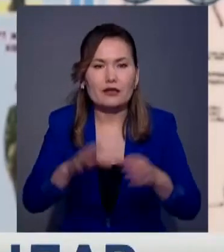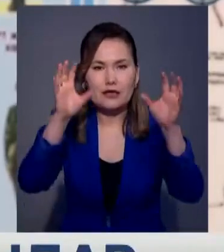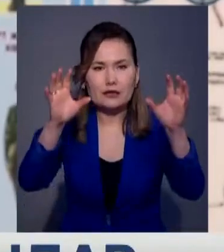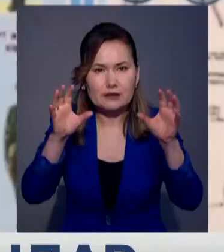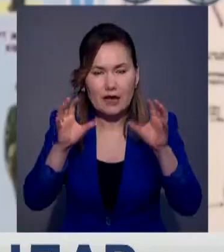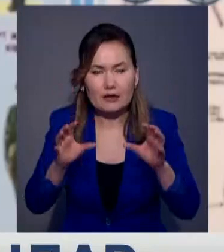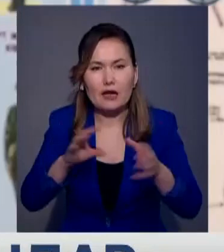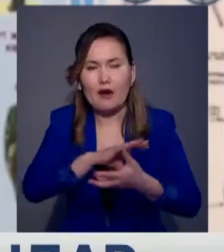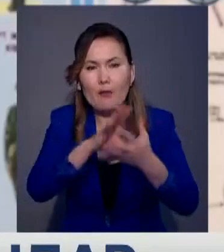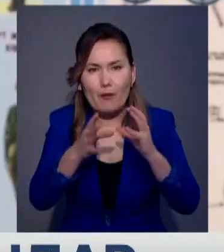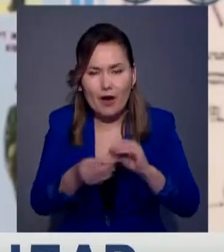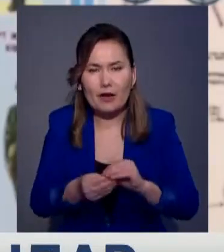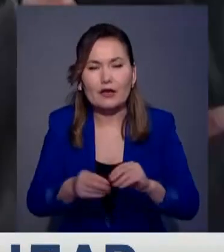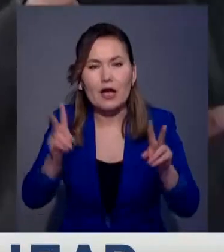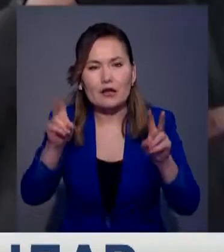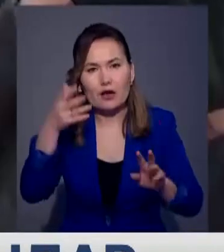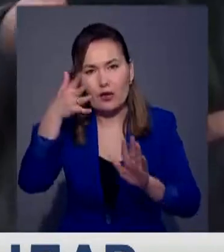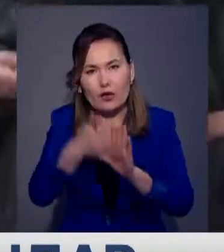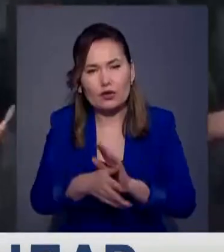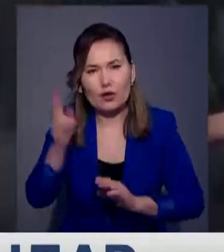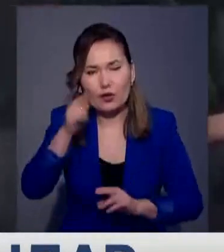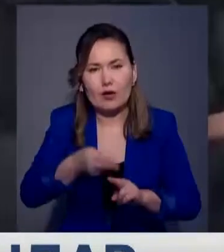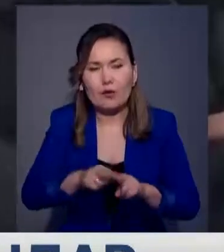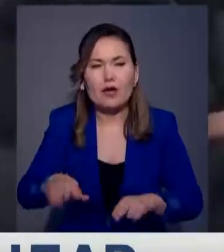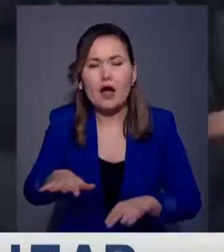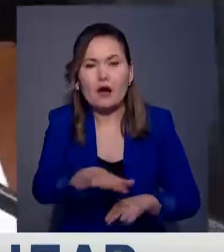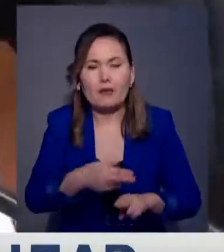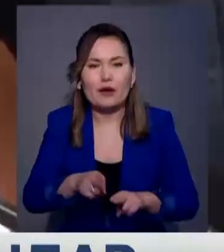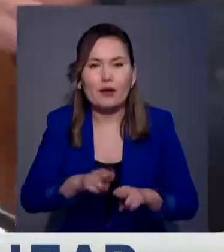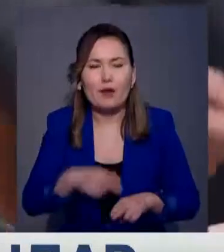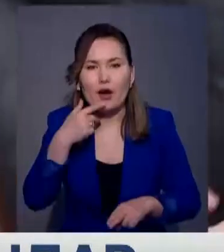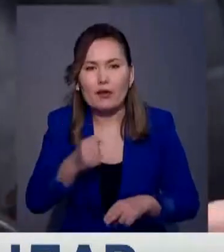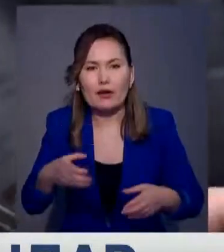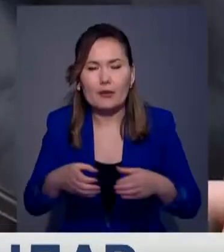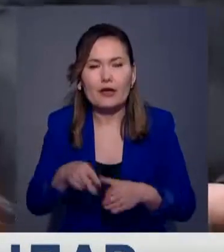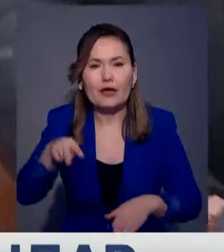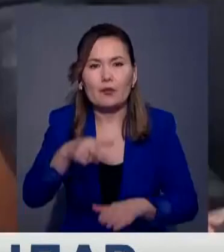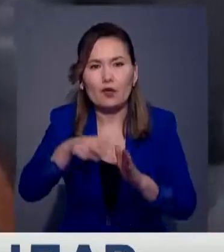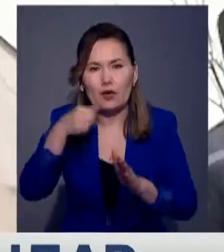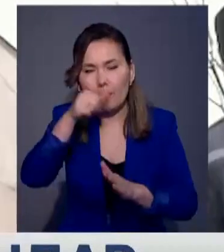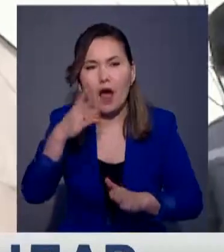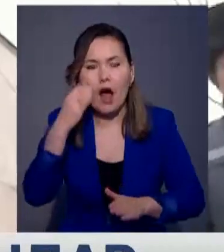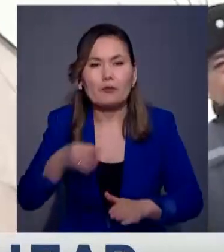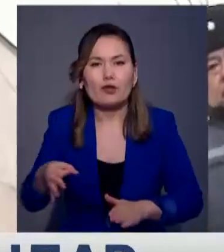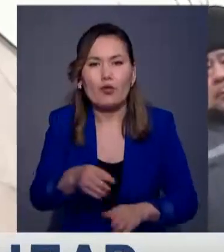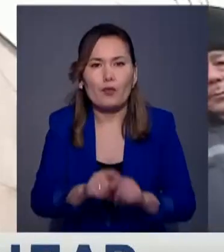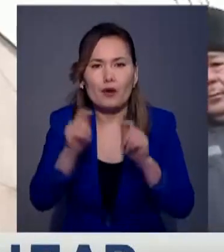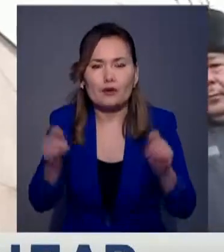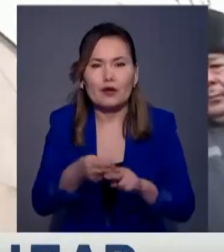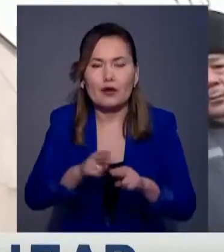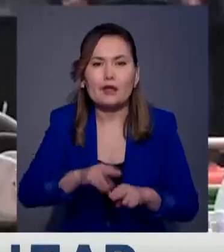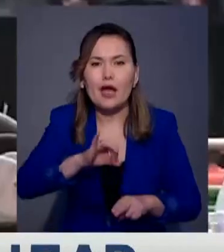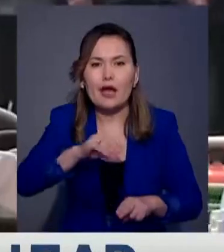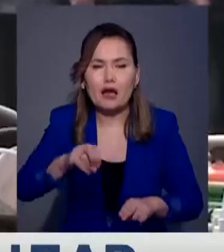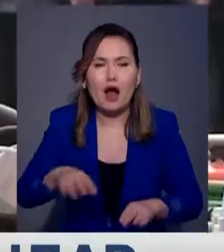тақырыптарымен, сол тақырыптармен өтеді. Республика бойынша ең алғашқы кадет сыныбы 2017 жылы Алматы облысында ашылған еді. Іле